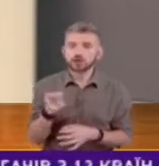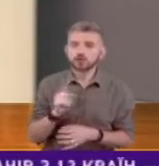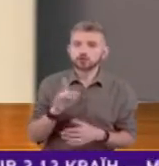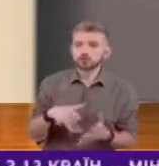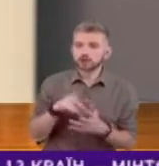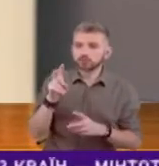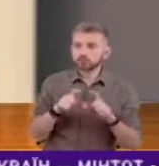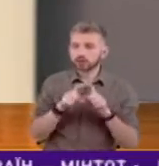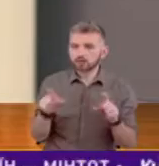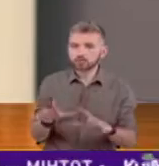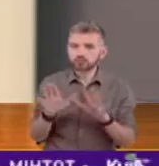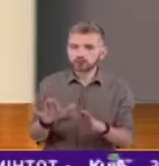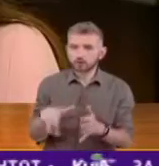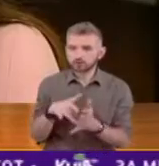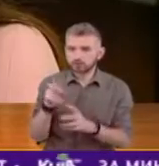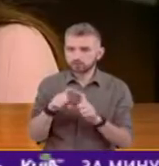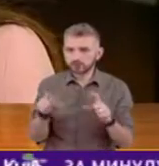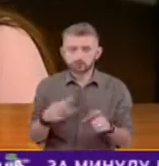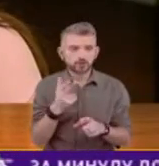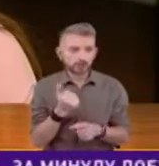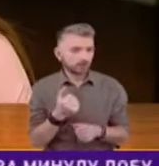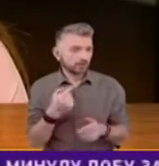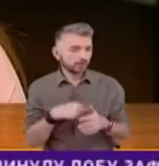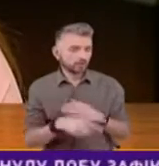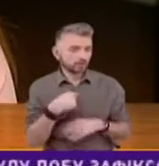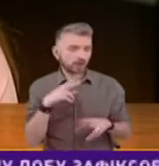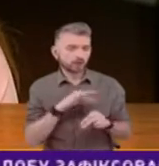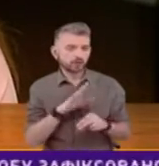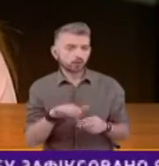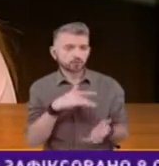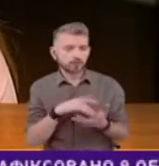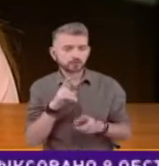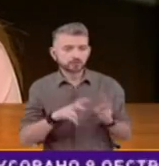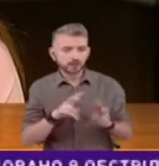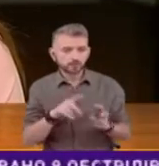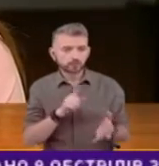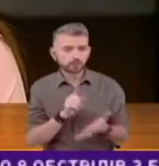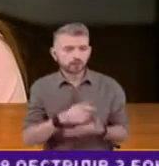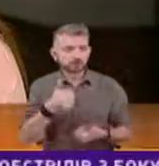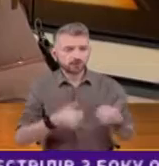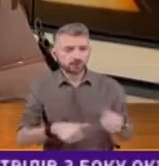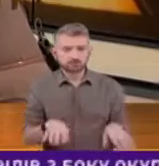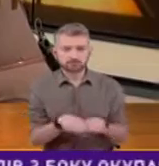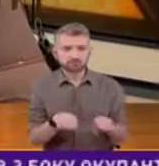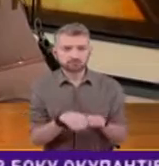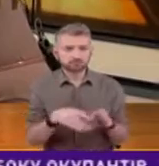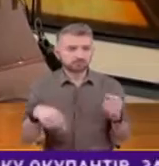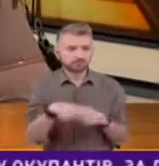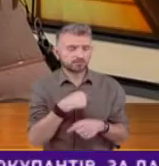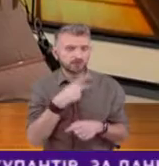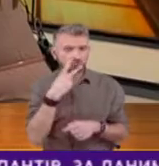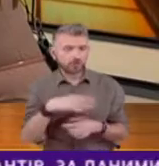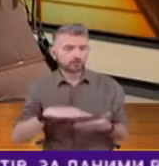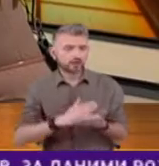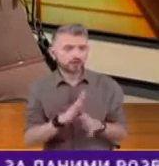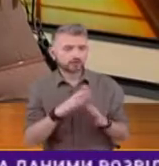комунальне підприємство виключно буде виключно цим займатися? Прав. Тому що я не вважаю, що комунальне підприємство має так само змагатися на ринку. Бо ми вже бачили якість